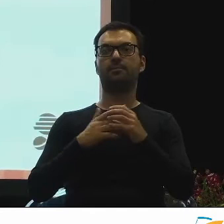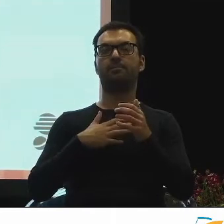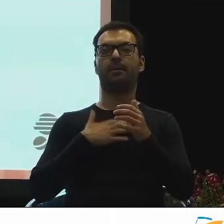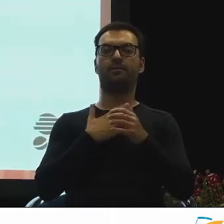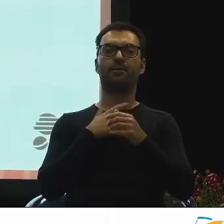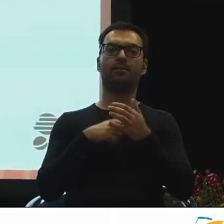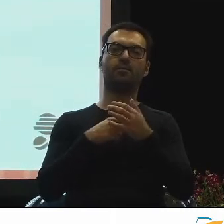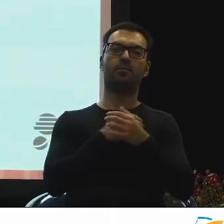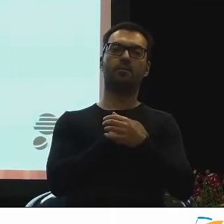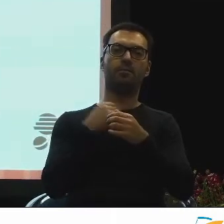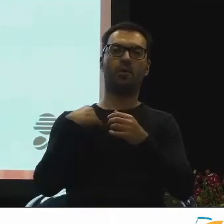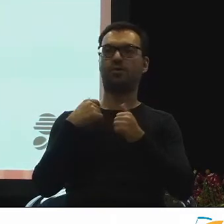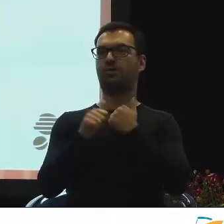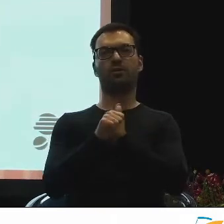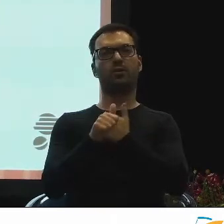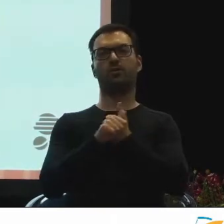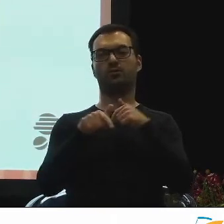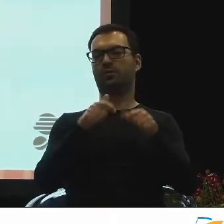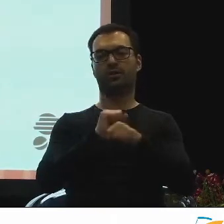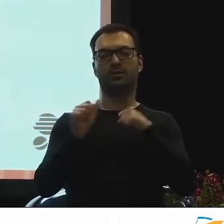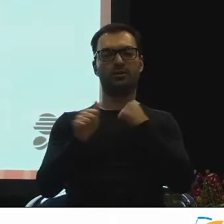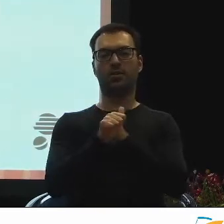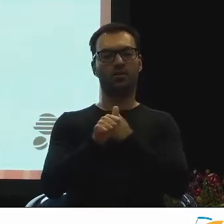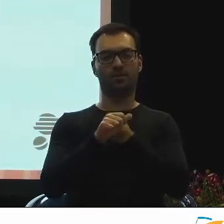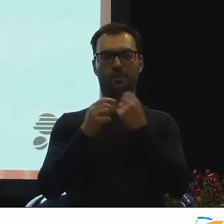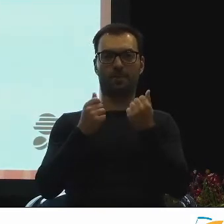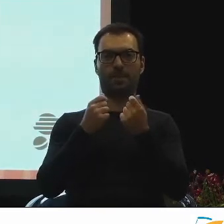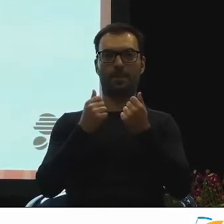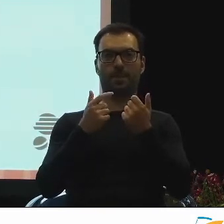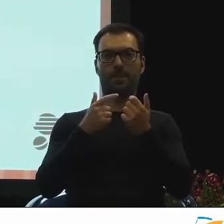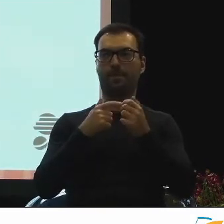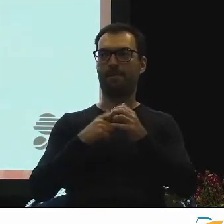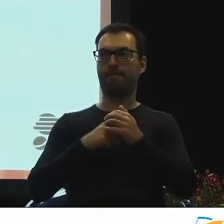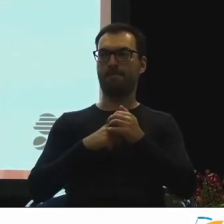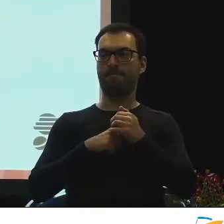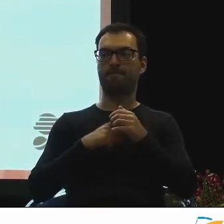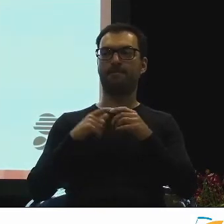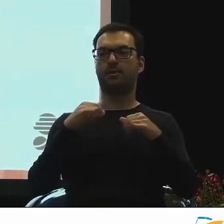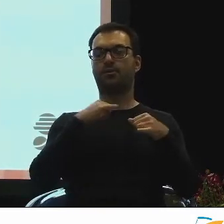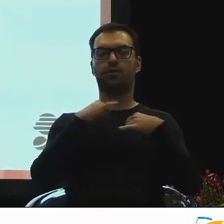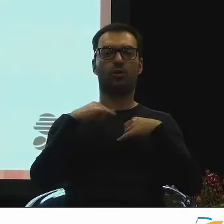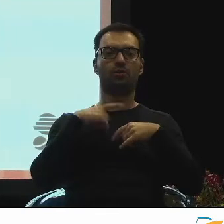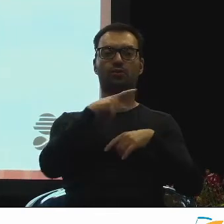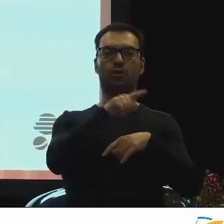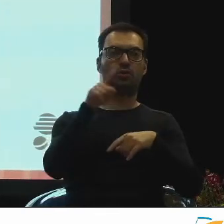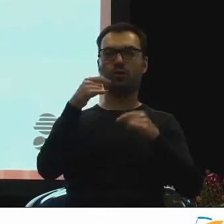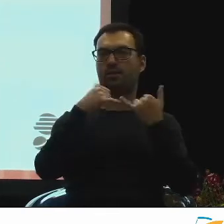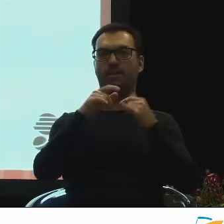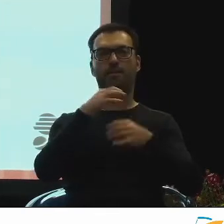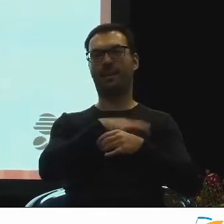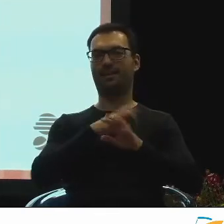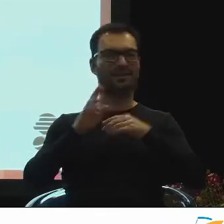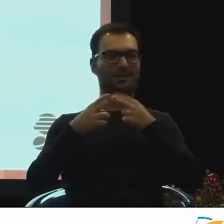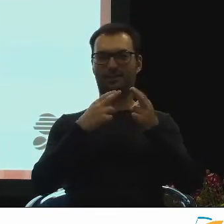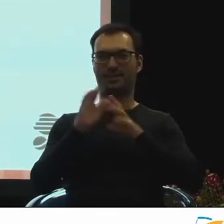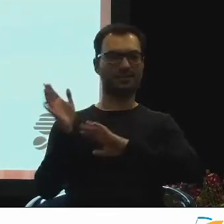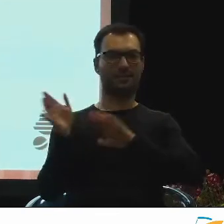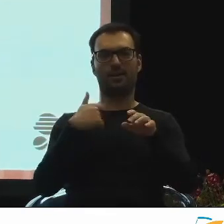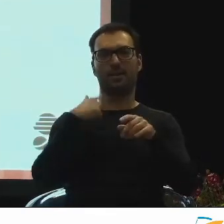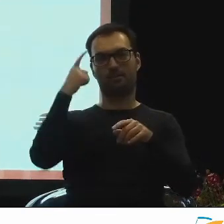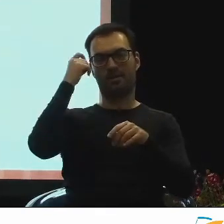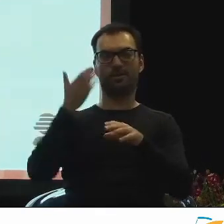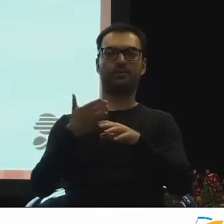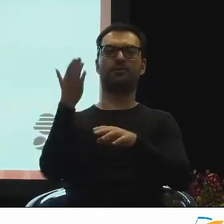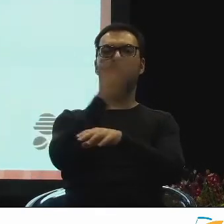Polsce to nie jest wcale kwestia tego, że to nie jest zrealizowane kwestia tego, że rządzi ten czy inny rząd, ponieważ miałem takie doświadczenie